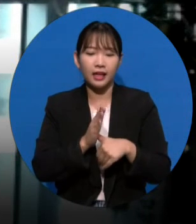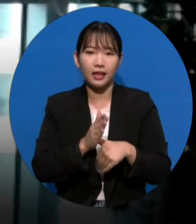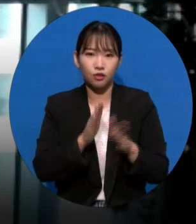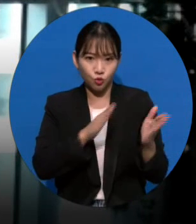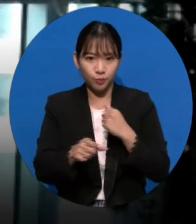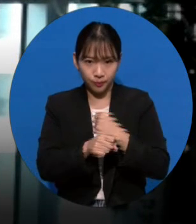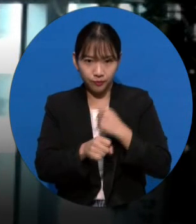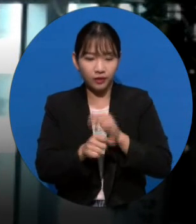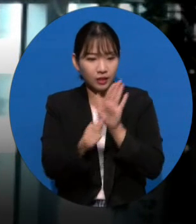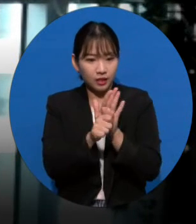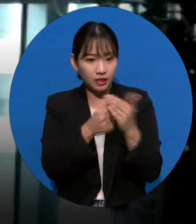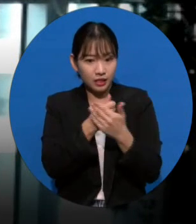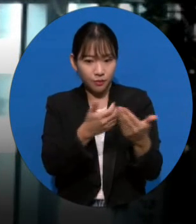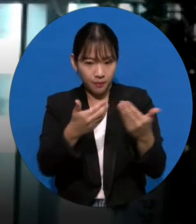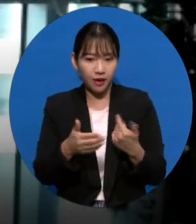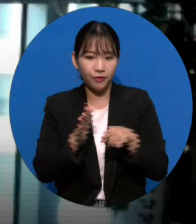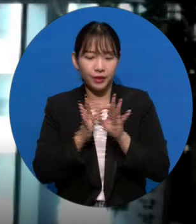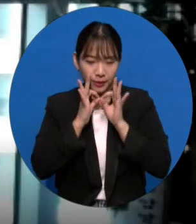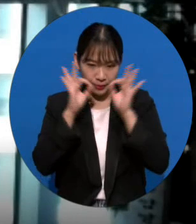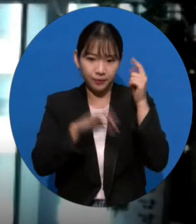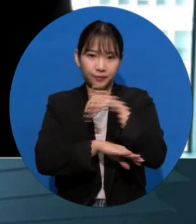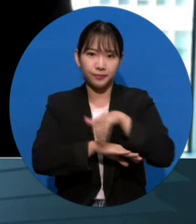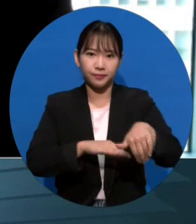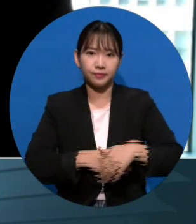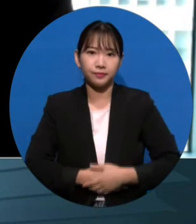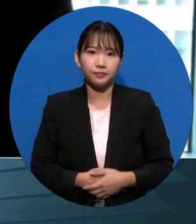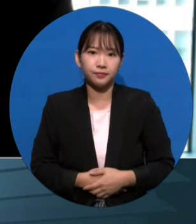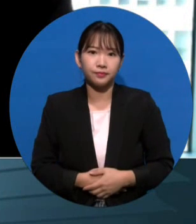잡고 또 지원을 받아낼 수 있도록 최선의 노력을 다하겠습니다.